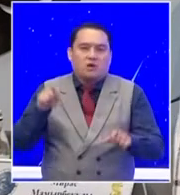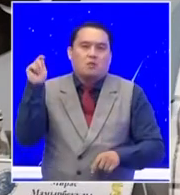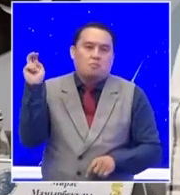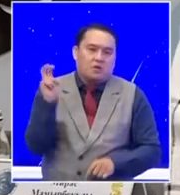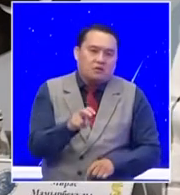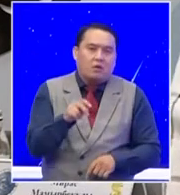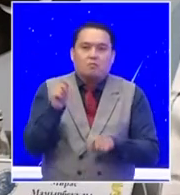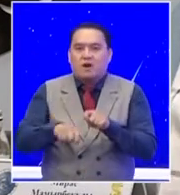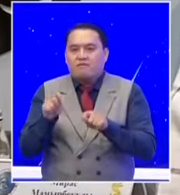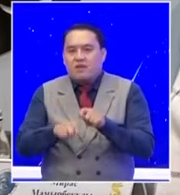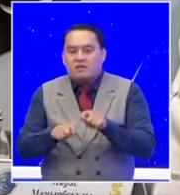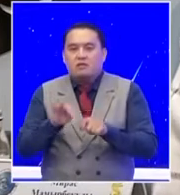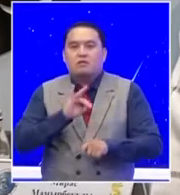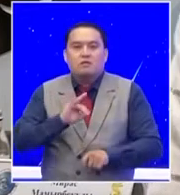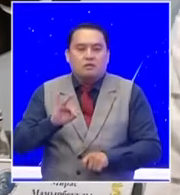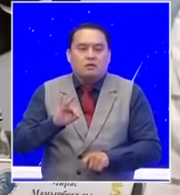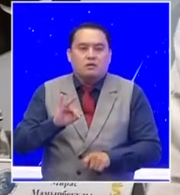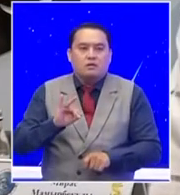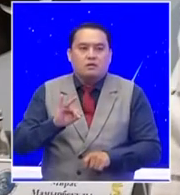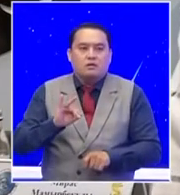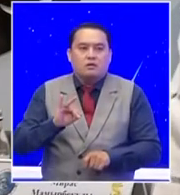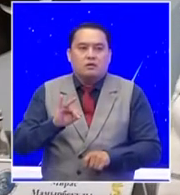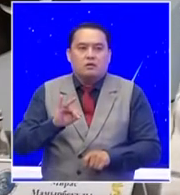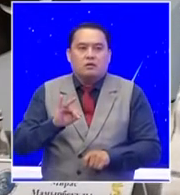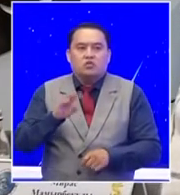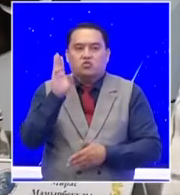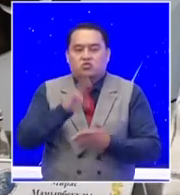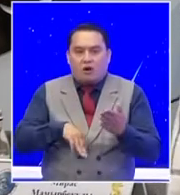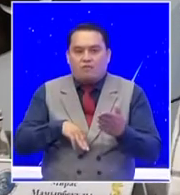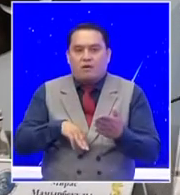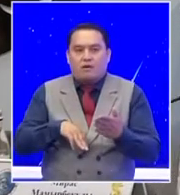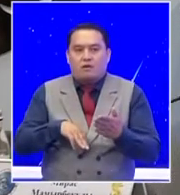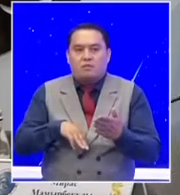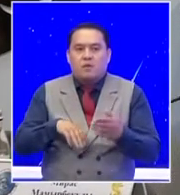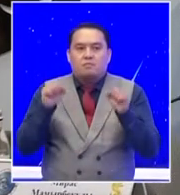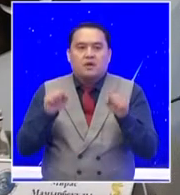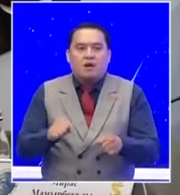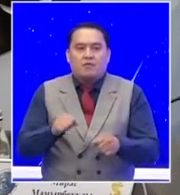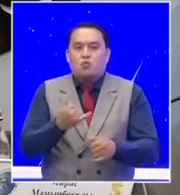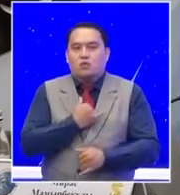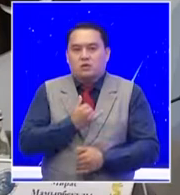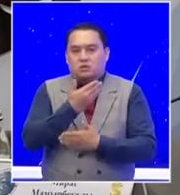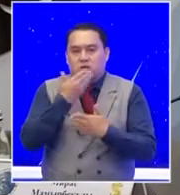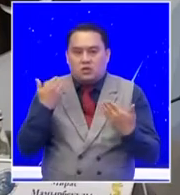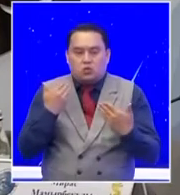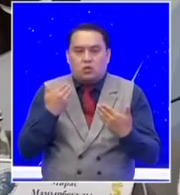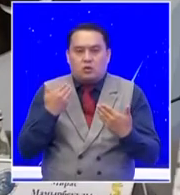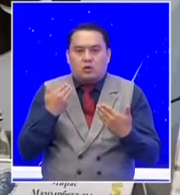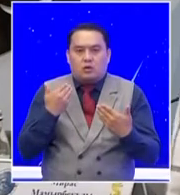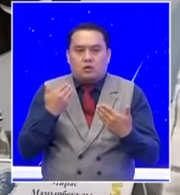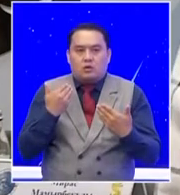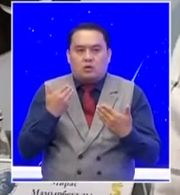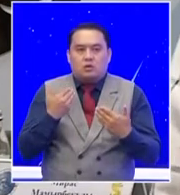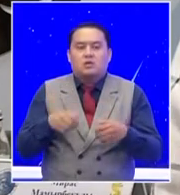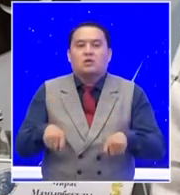и проверить и значит, на это, значит, наложить штраф, естественно, мы не имеем права. На это есть предпринимательский кодекс, кодекс об